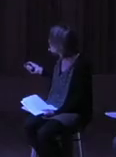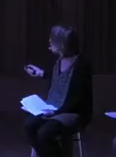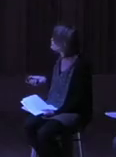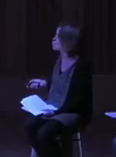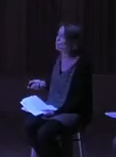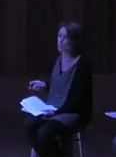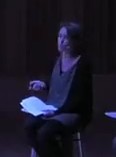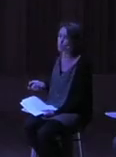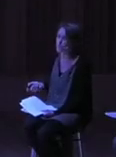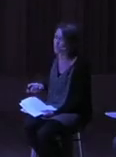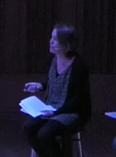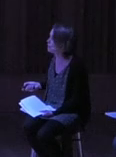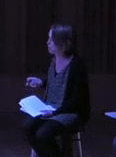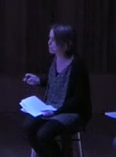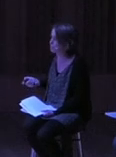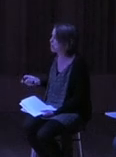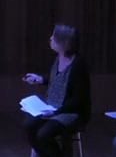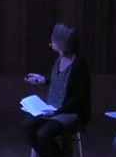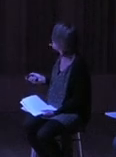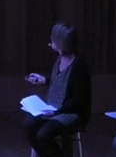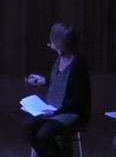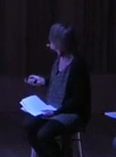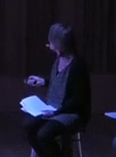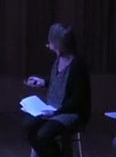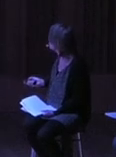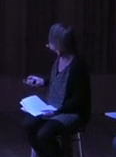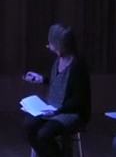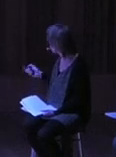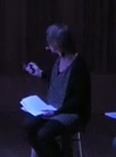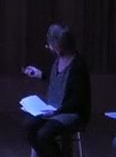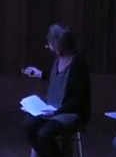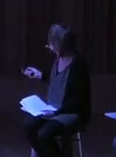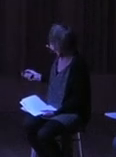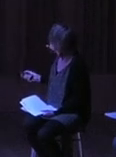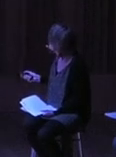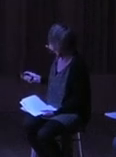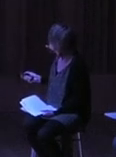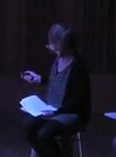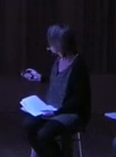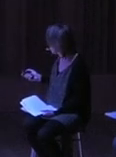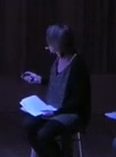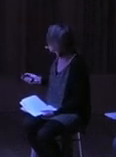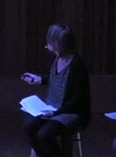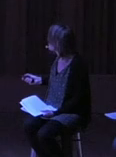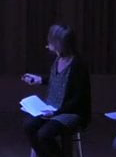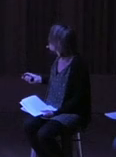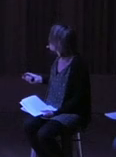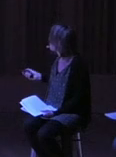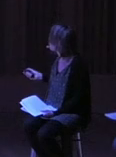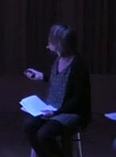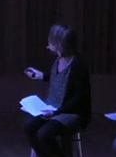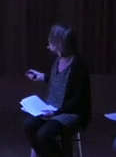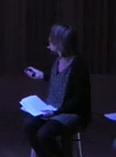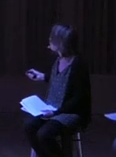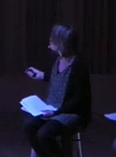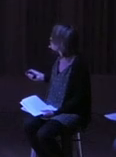on estan els punts conflictius a dissenyar amb més deteniment en el futur, no? I finalment també el que nosaltres trobàvem